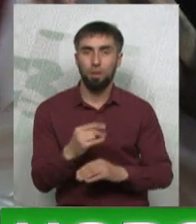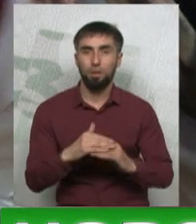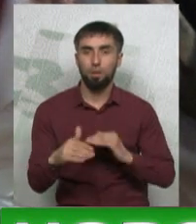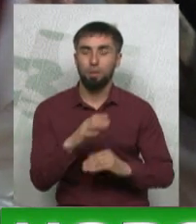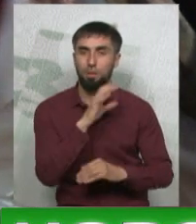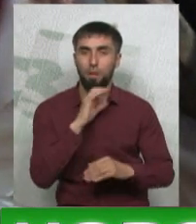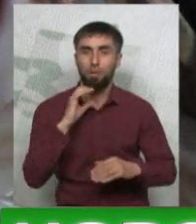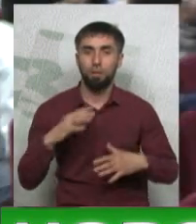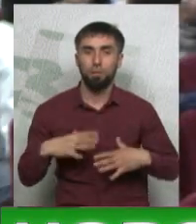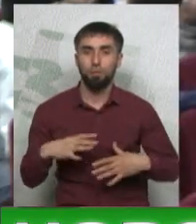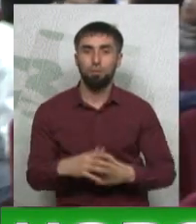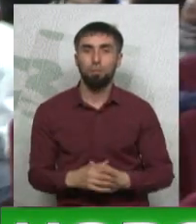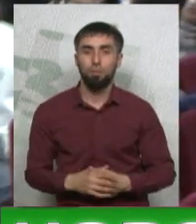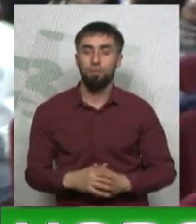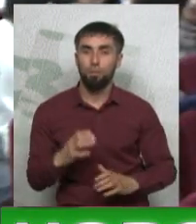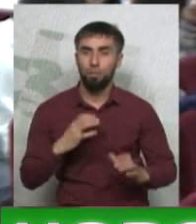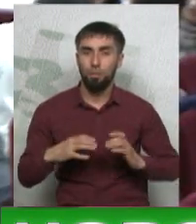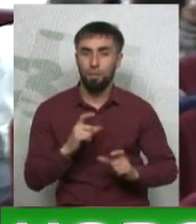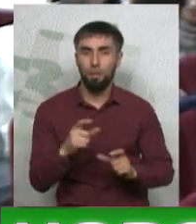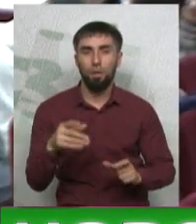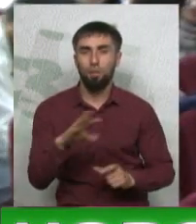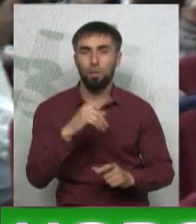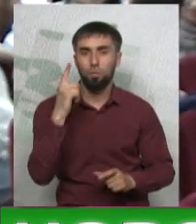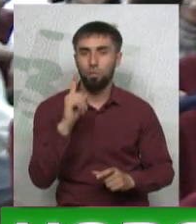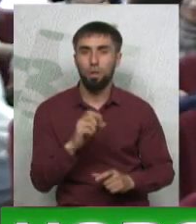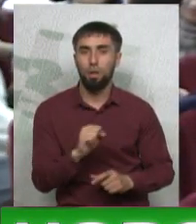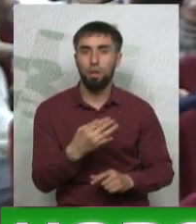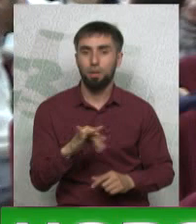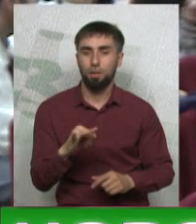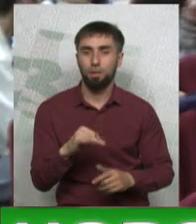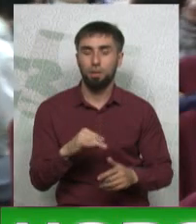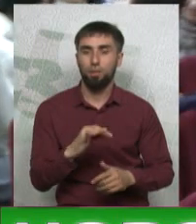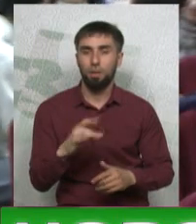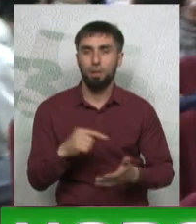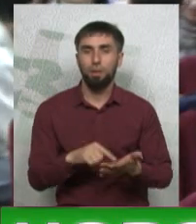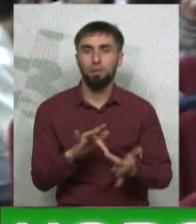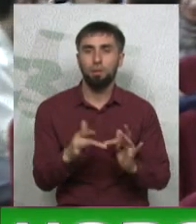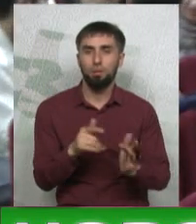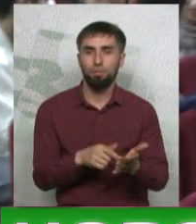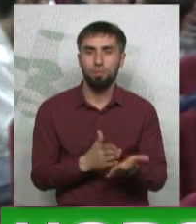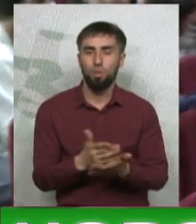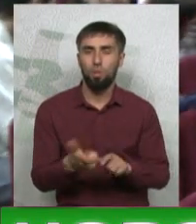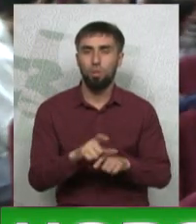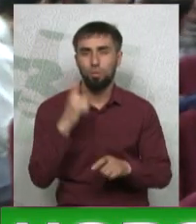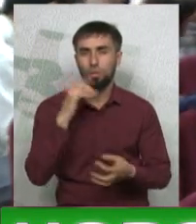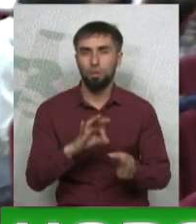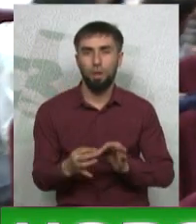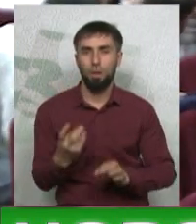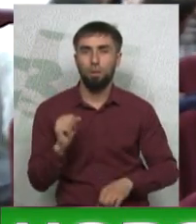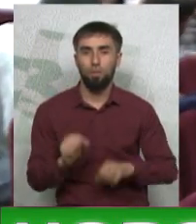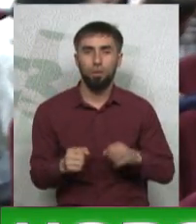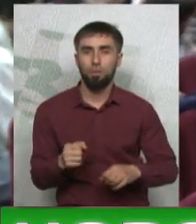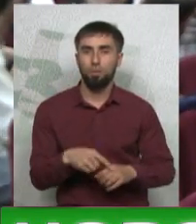территории Северного Кавказа. Студентам кажется, что IT-сфера – это что-то очень сложное,